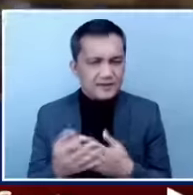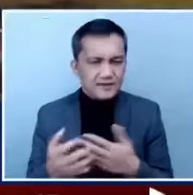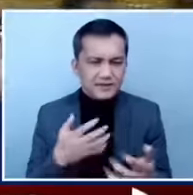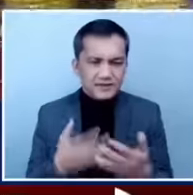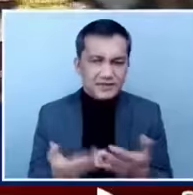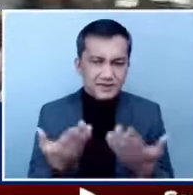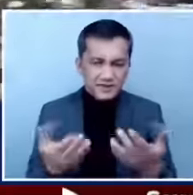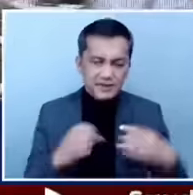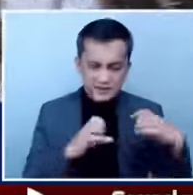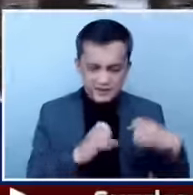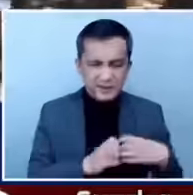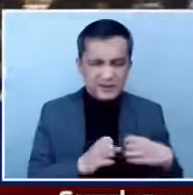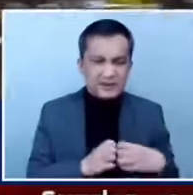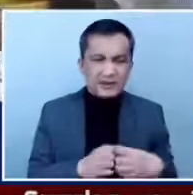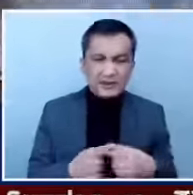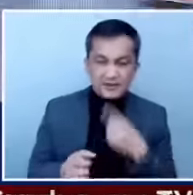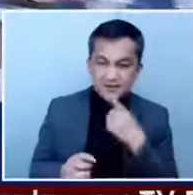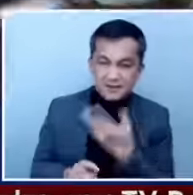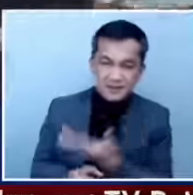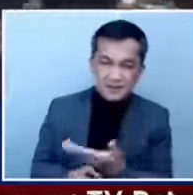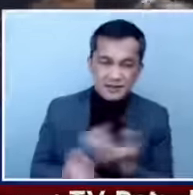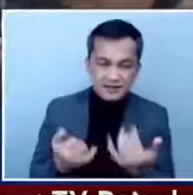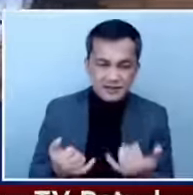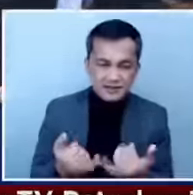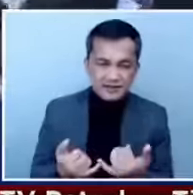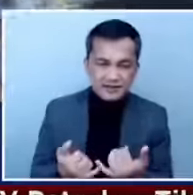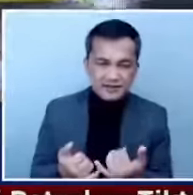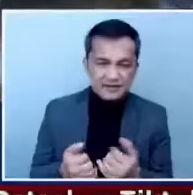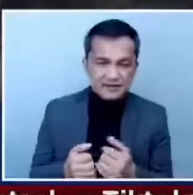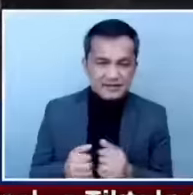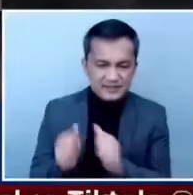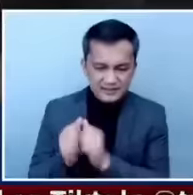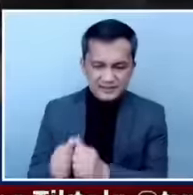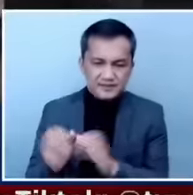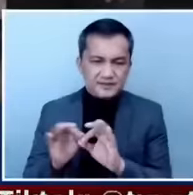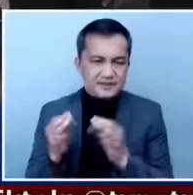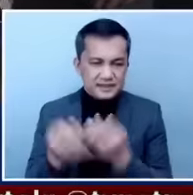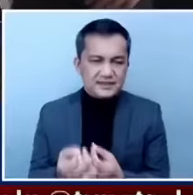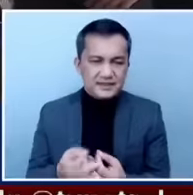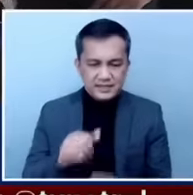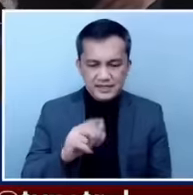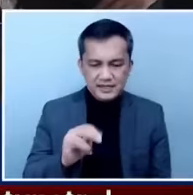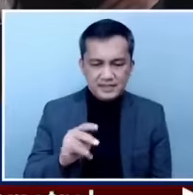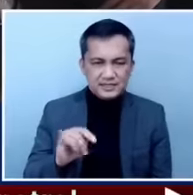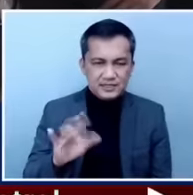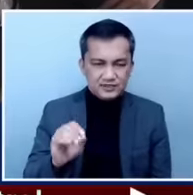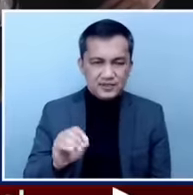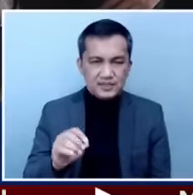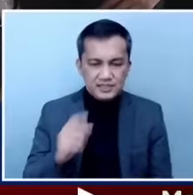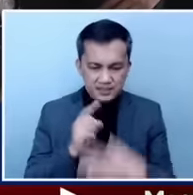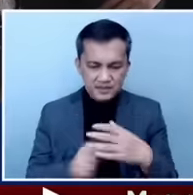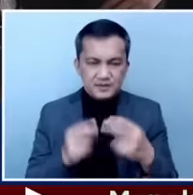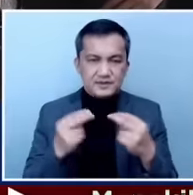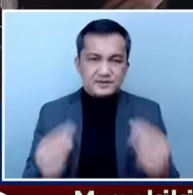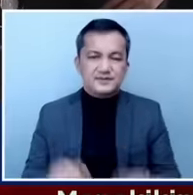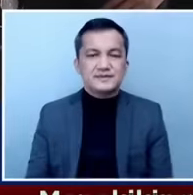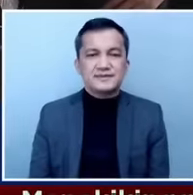kapuso na anyay ngayon ay kapamilya na rin. Ana Cerezo, ABS-CBN